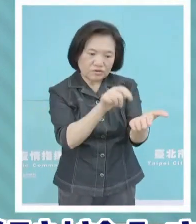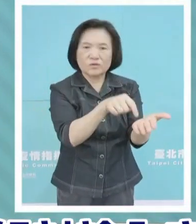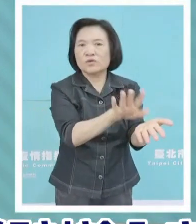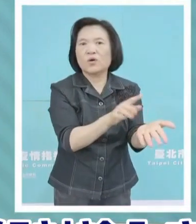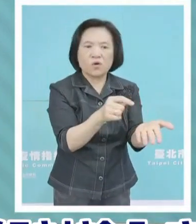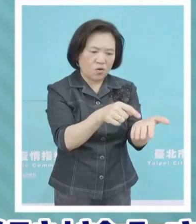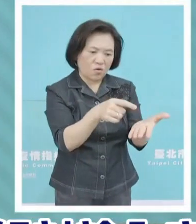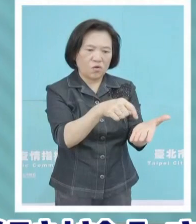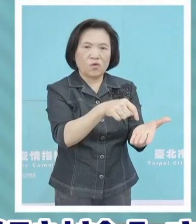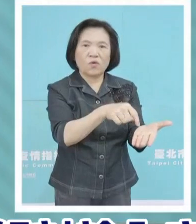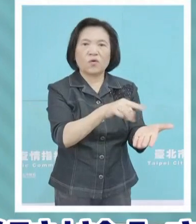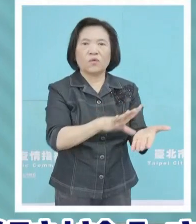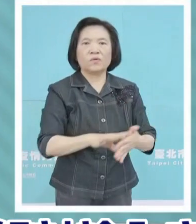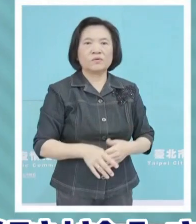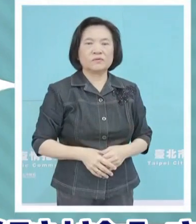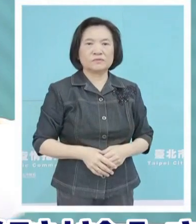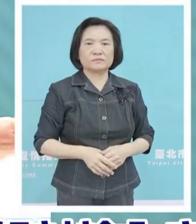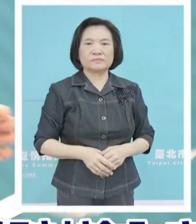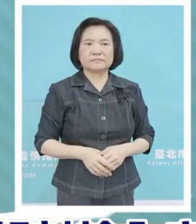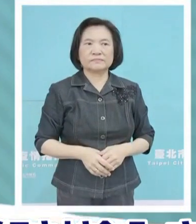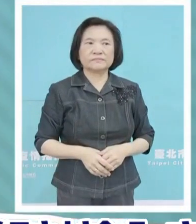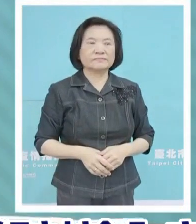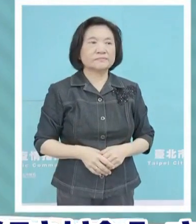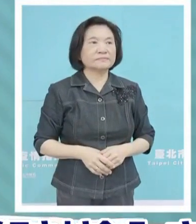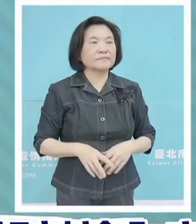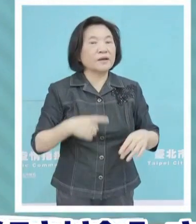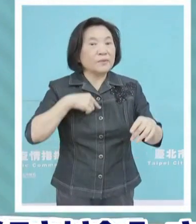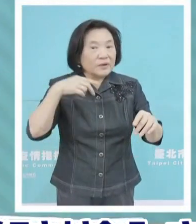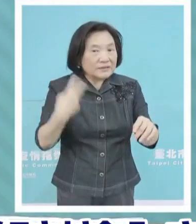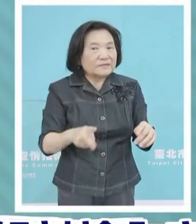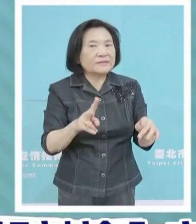一样我还特别说明